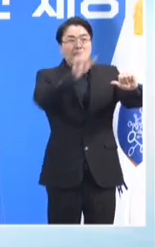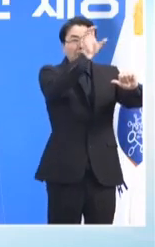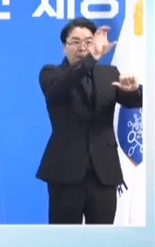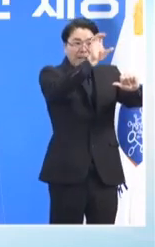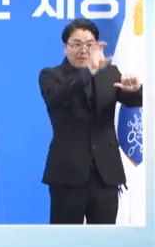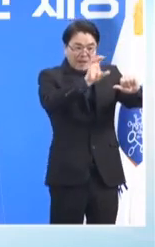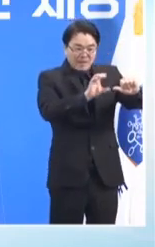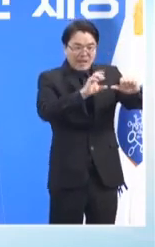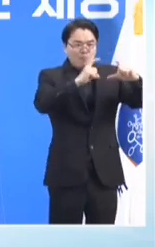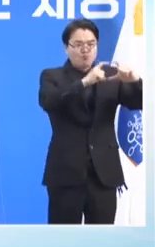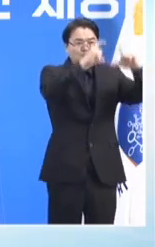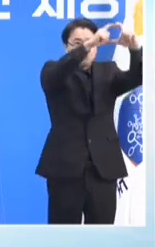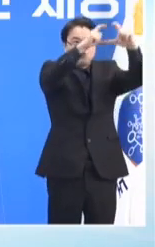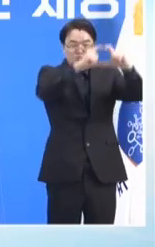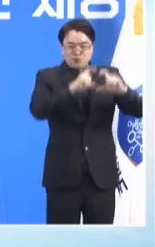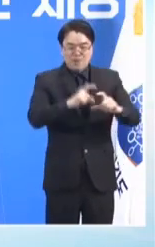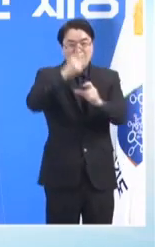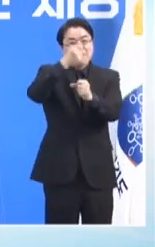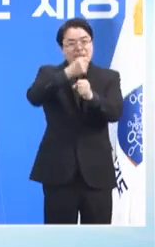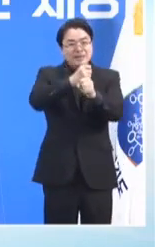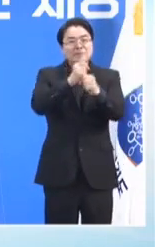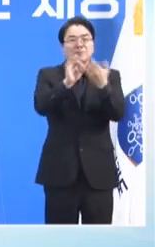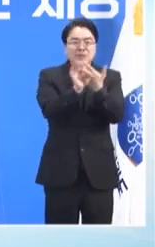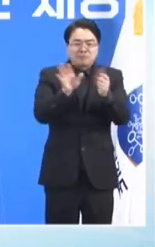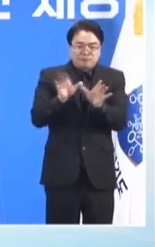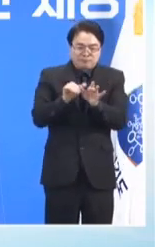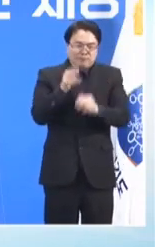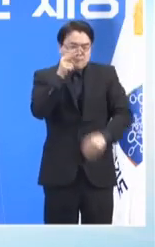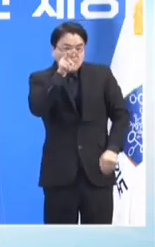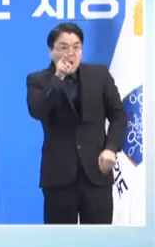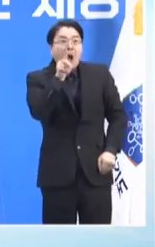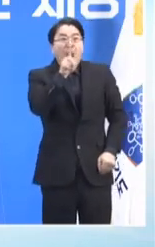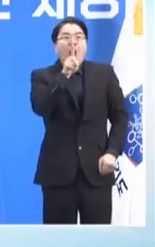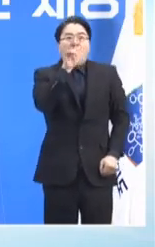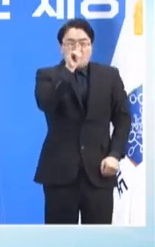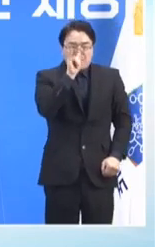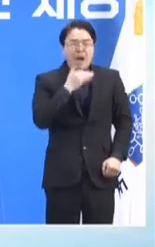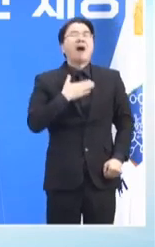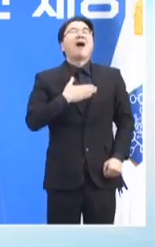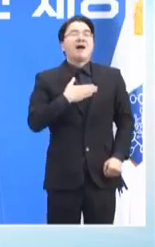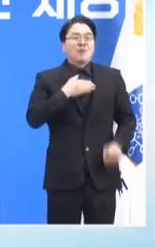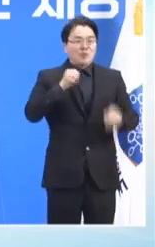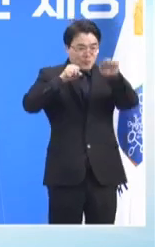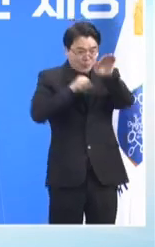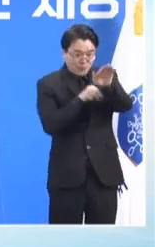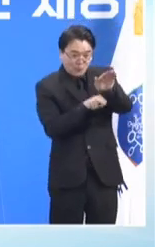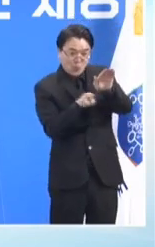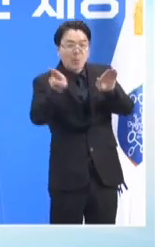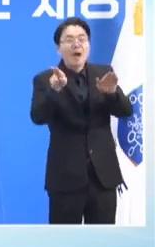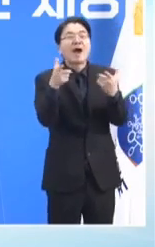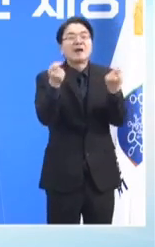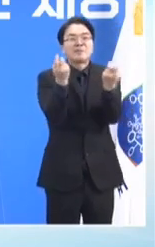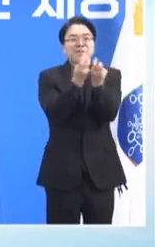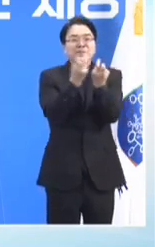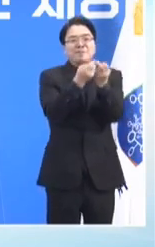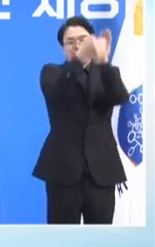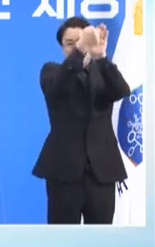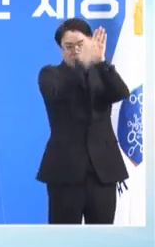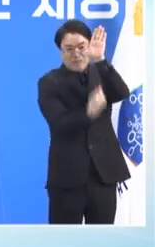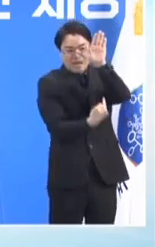야생 조류가 투명 구조물을 장애물로 인식하도록 하는 방식으로 추진할 계획입니다. 시설물